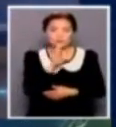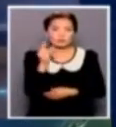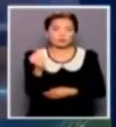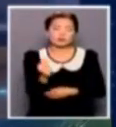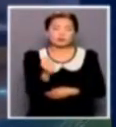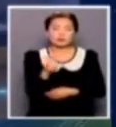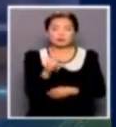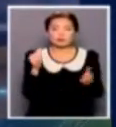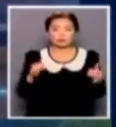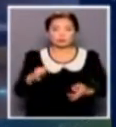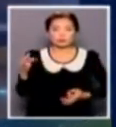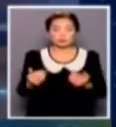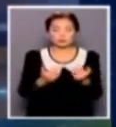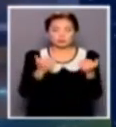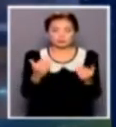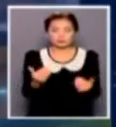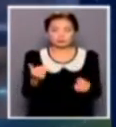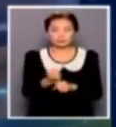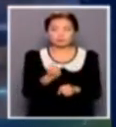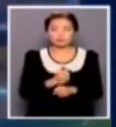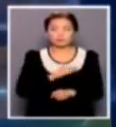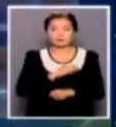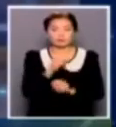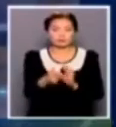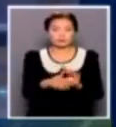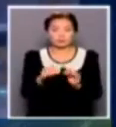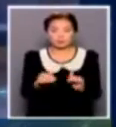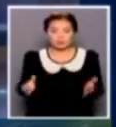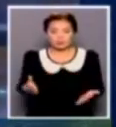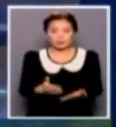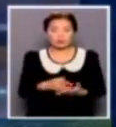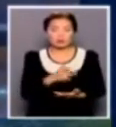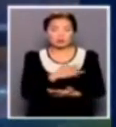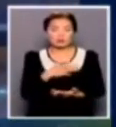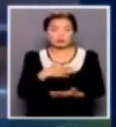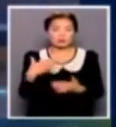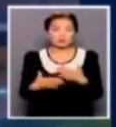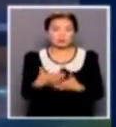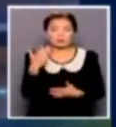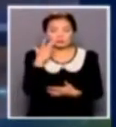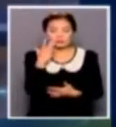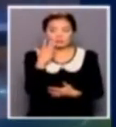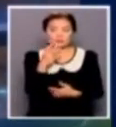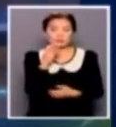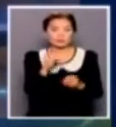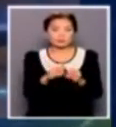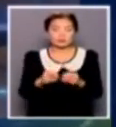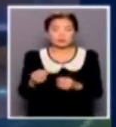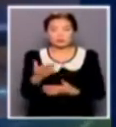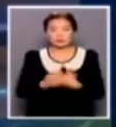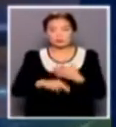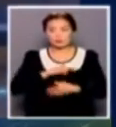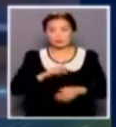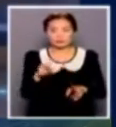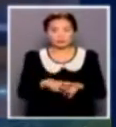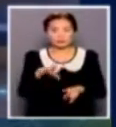уплате средств по решению суда на содержание несовершеннолетних детей и устанавливает наказание в виде привлечения к общественным